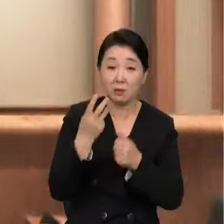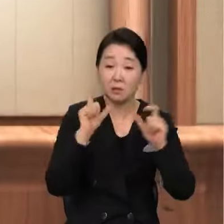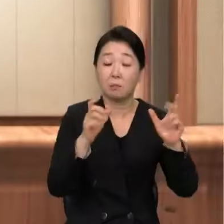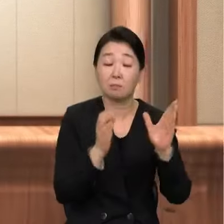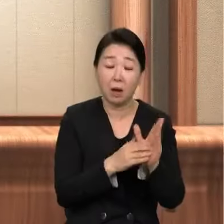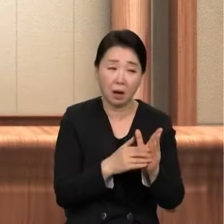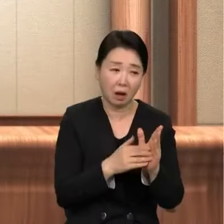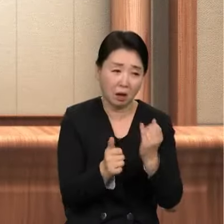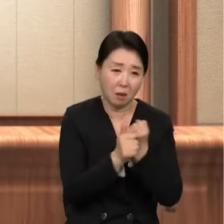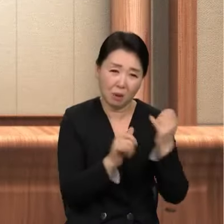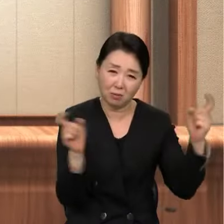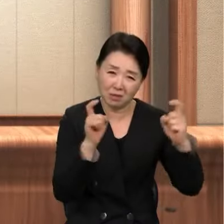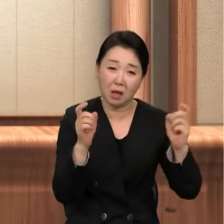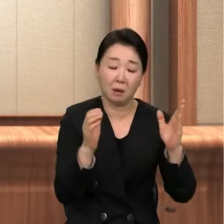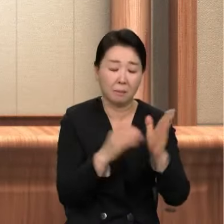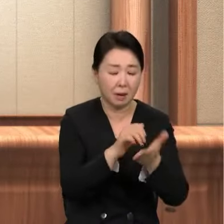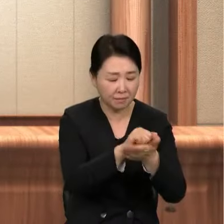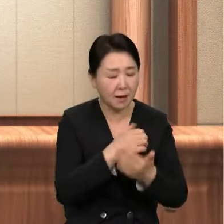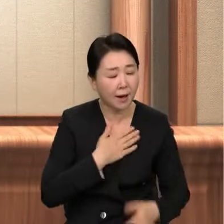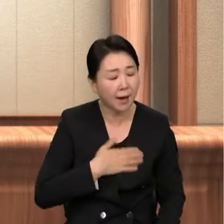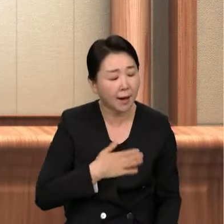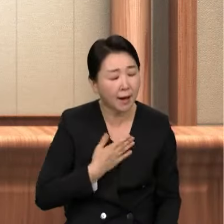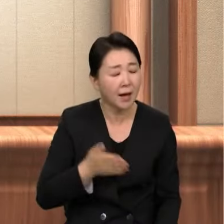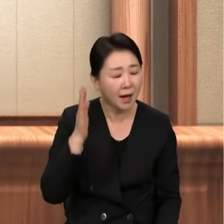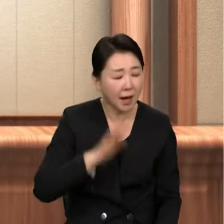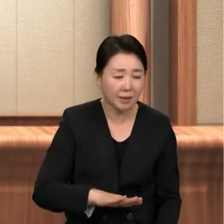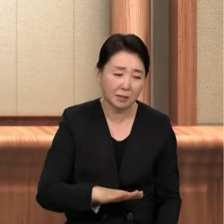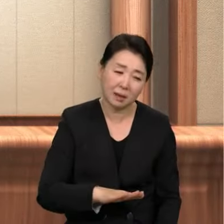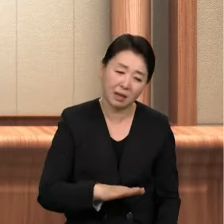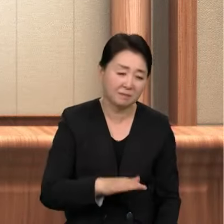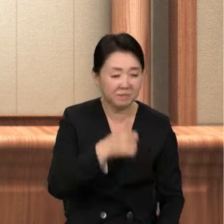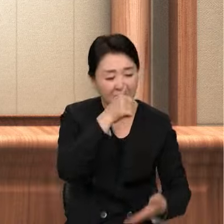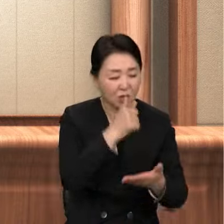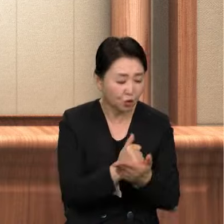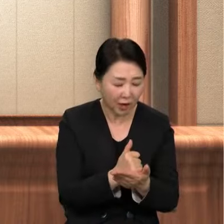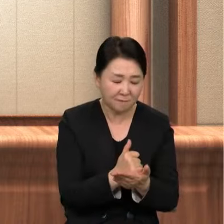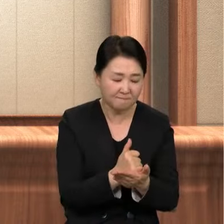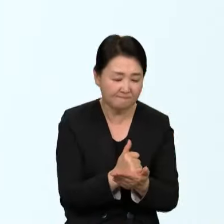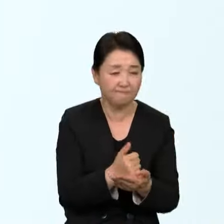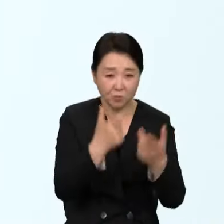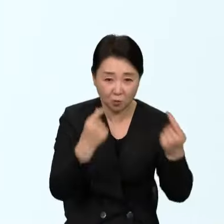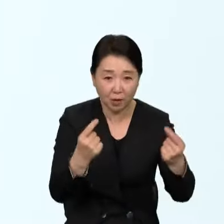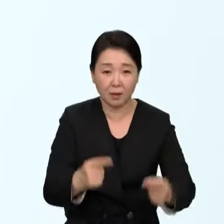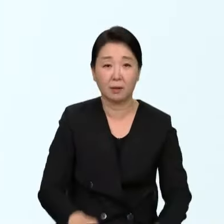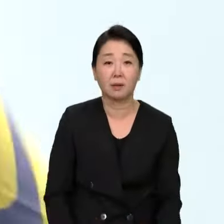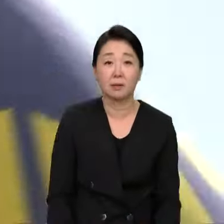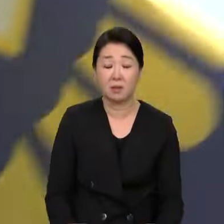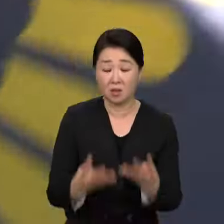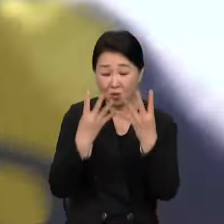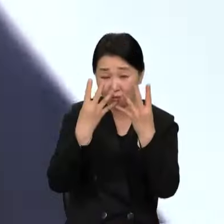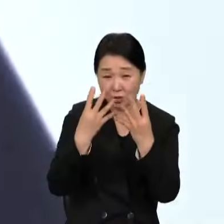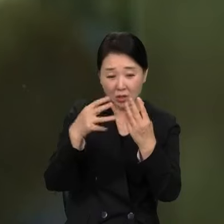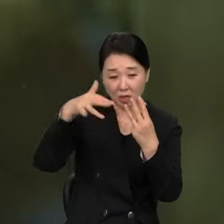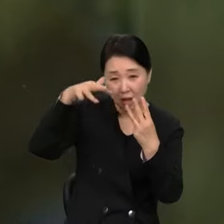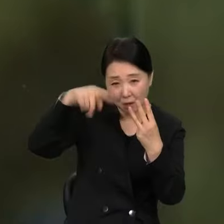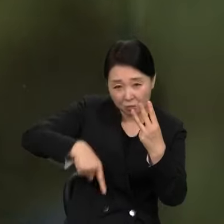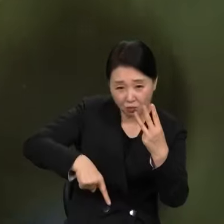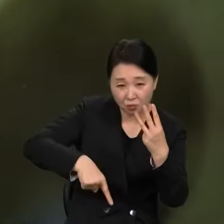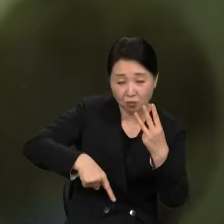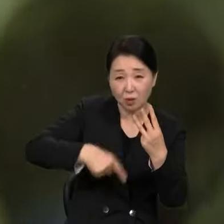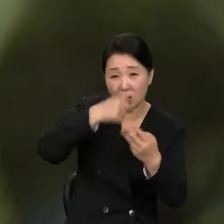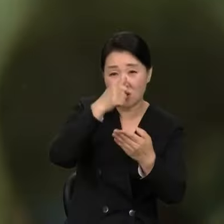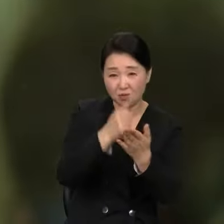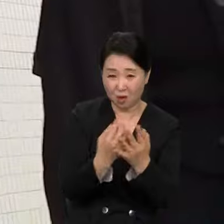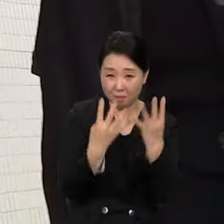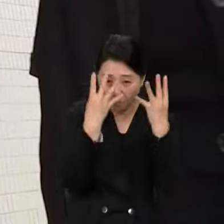배우자와 싸웠다는 경위를 참작하더라도 형량이 달라질 만한 사정이 없다고 봤습니다. 구치소에서 3주 정도 남은 형기를 채우게